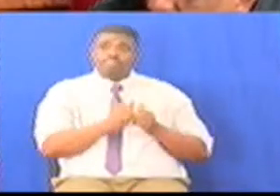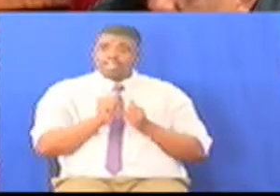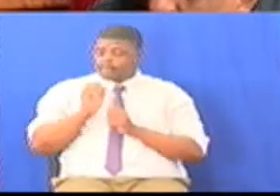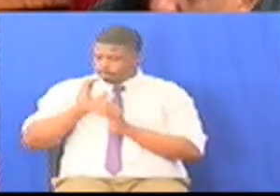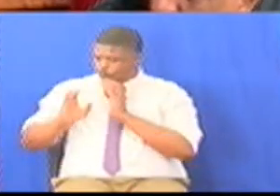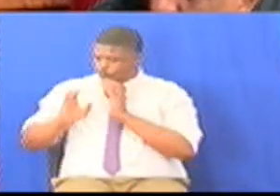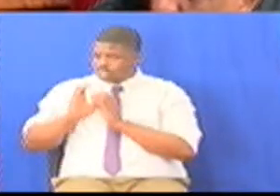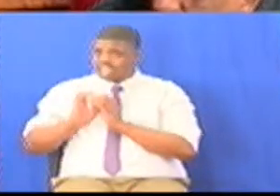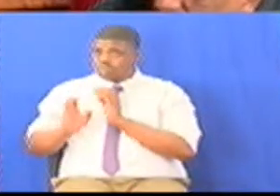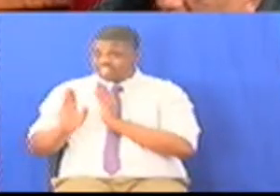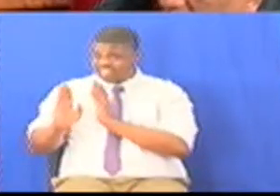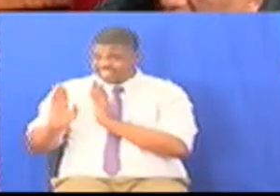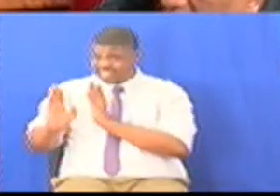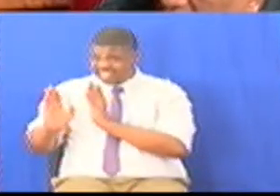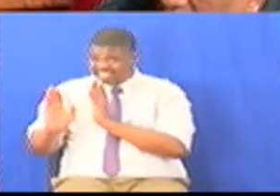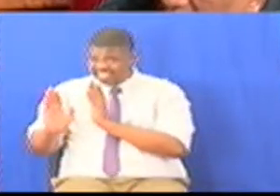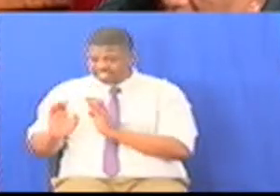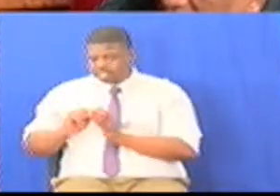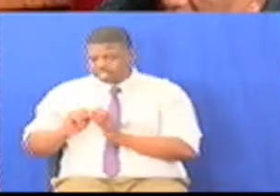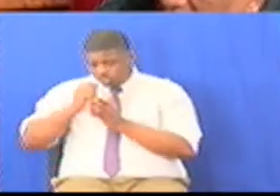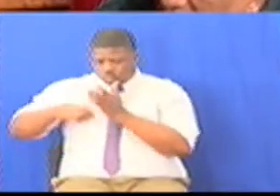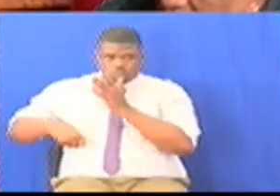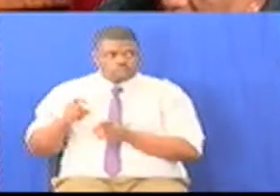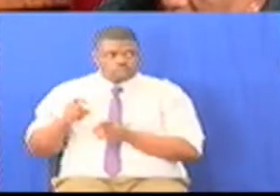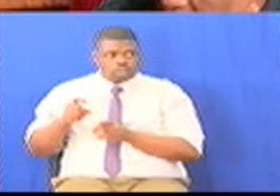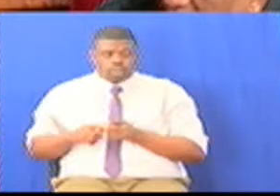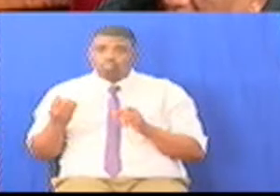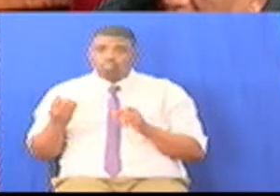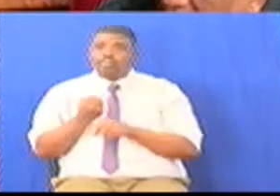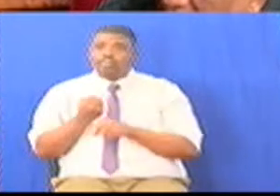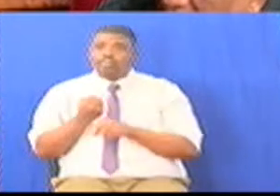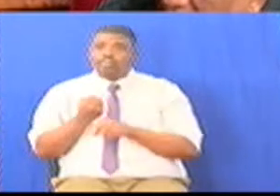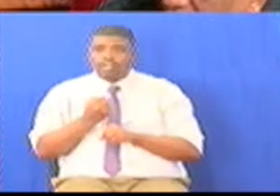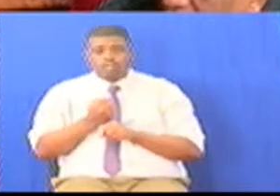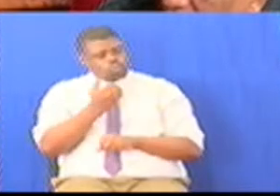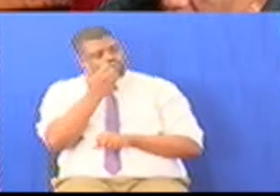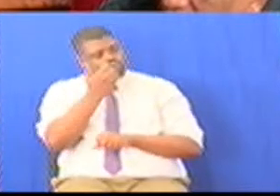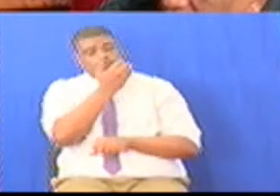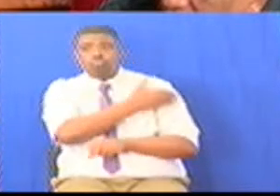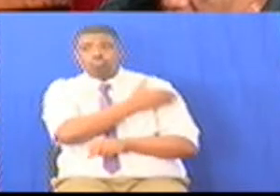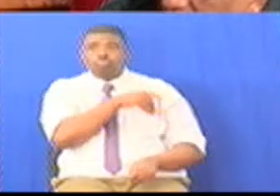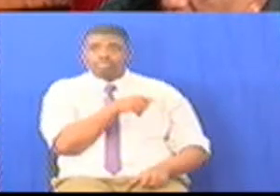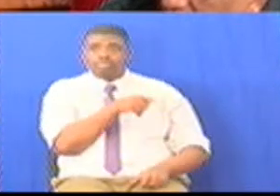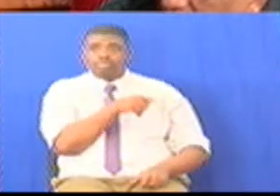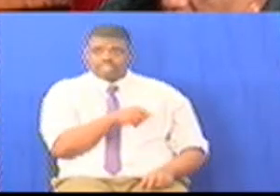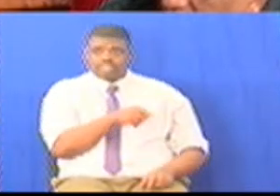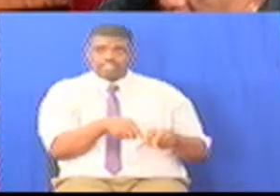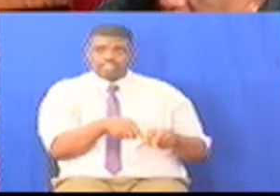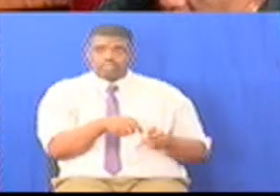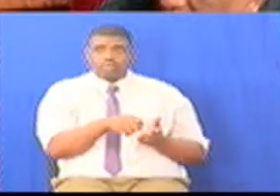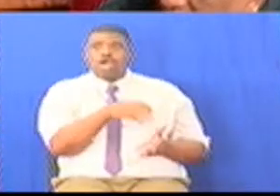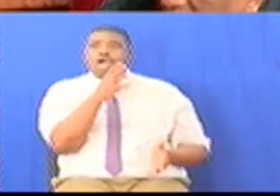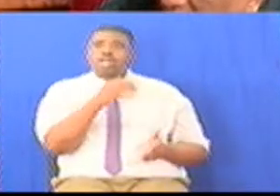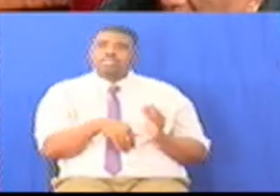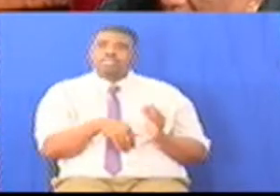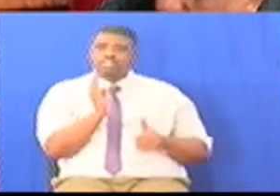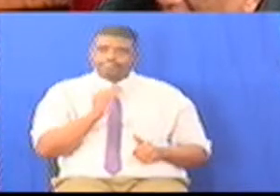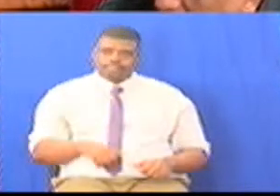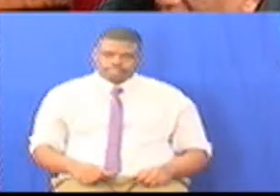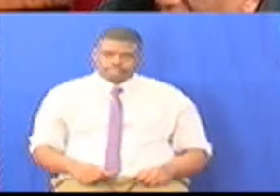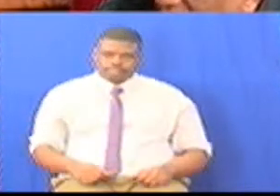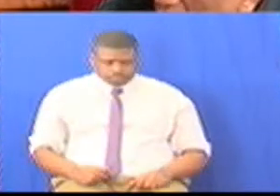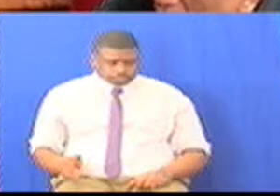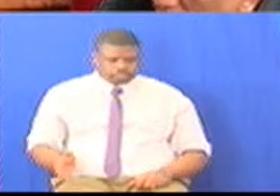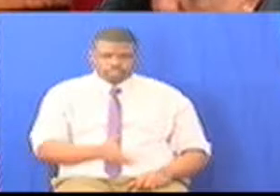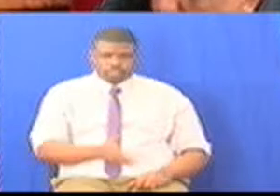mawasiliano kwa watumiaji, yani final consumers, na hivyo kufanya huduma hizo ziwe za ghali kwa walaji. Sheria ya